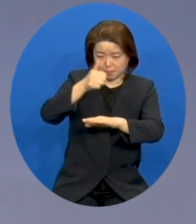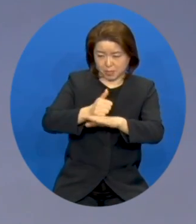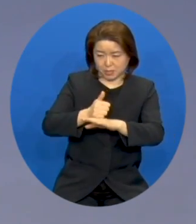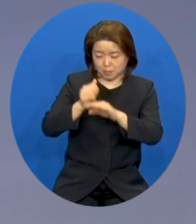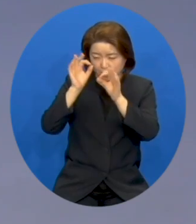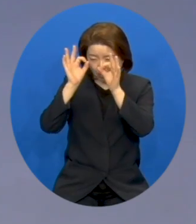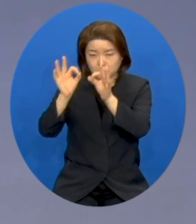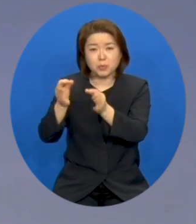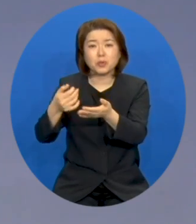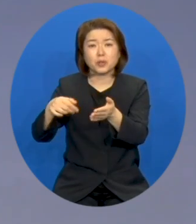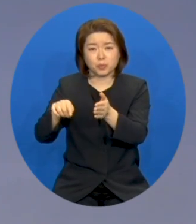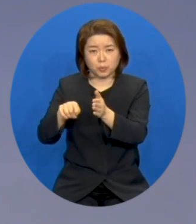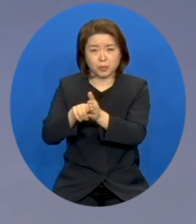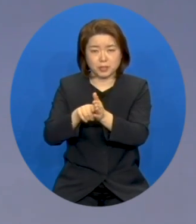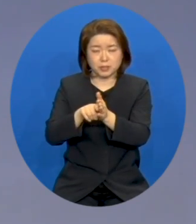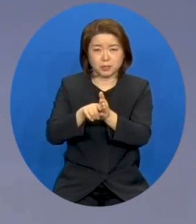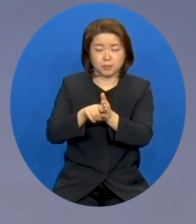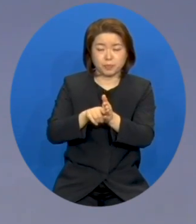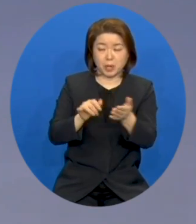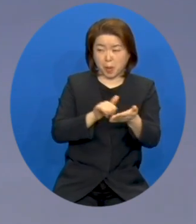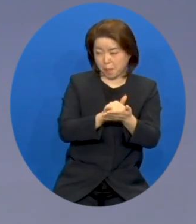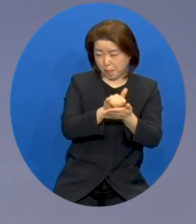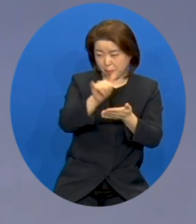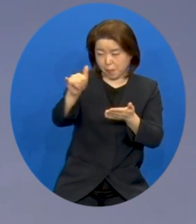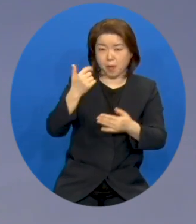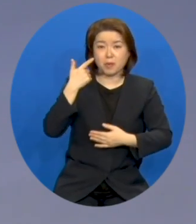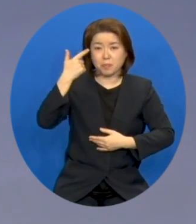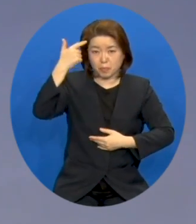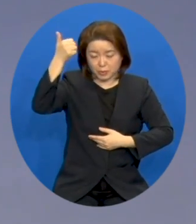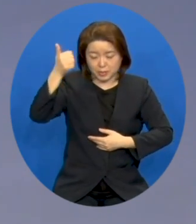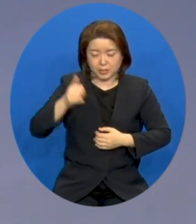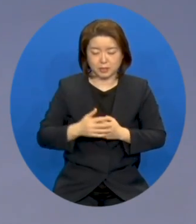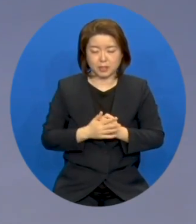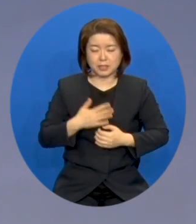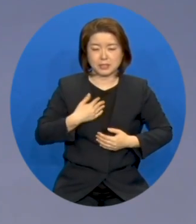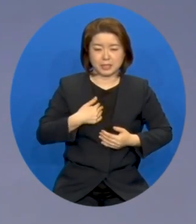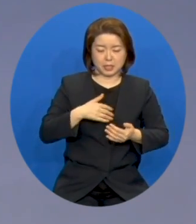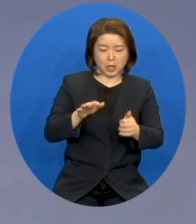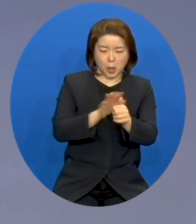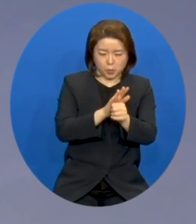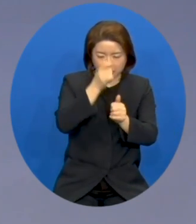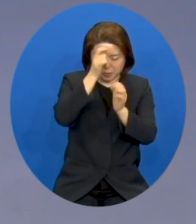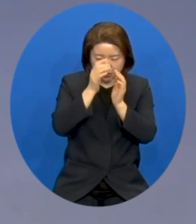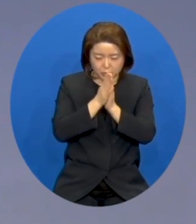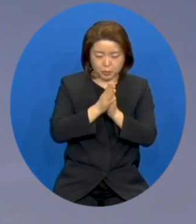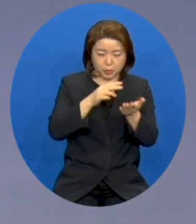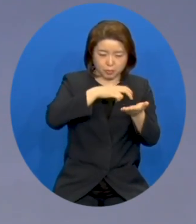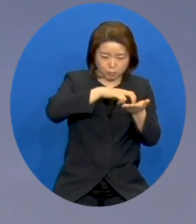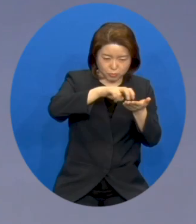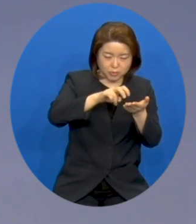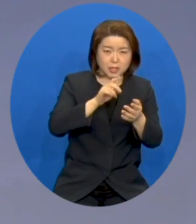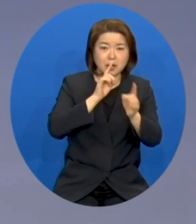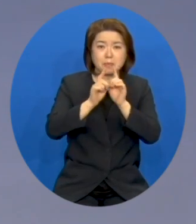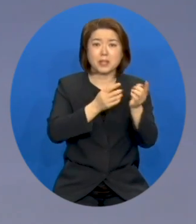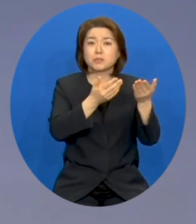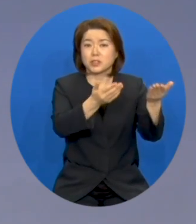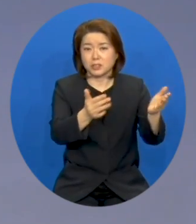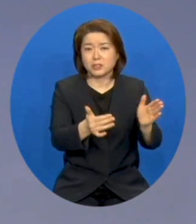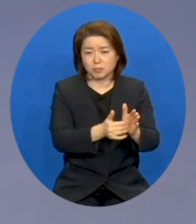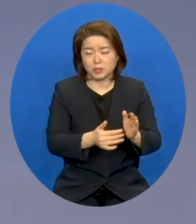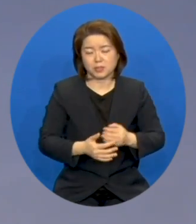지켜보려고 떠나시는 목사님께 문자에 위로와 기도의 말씀을